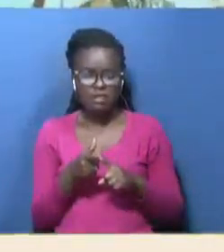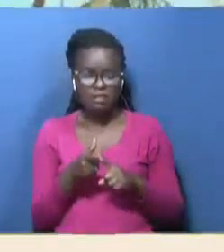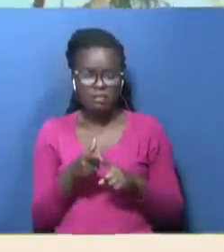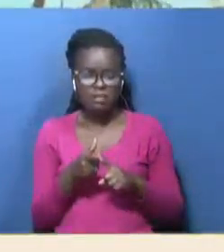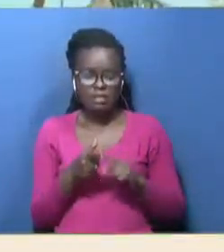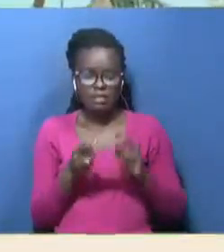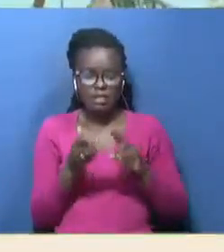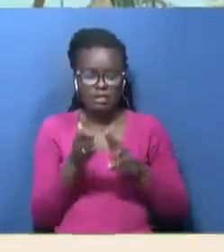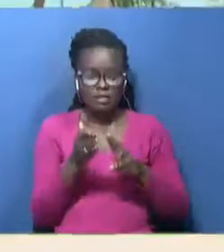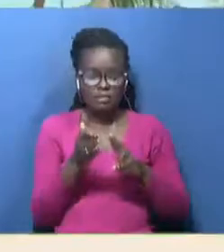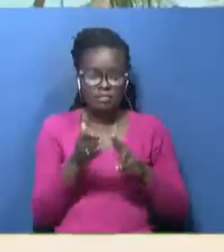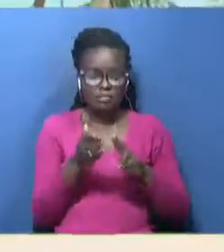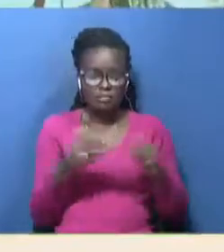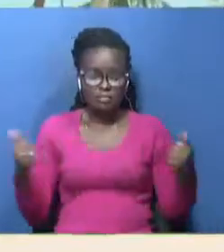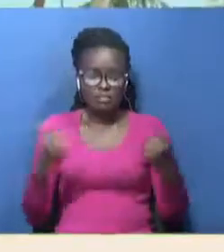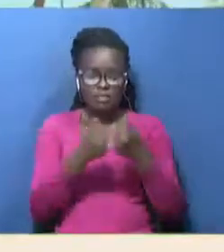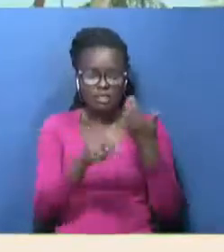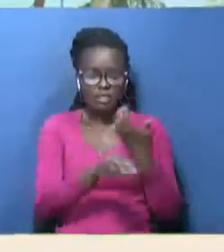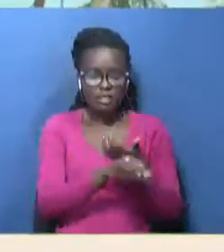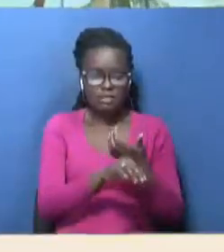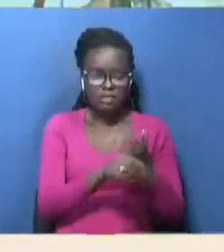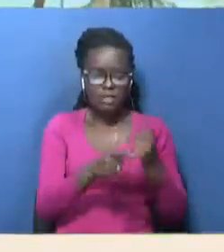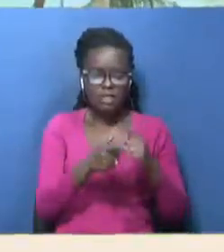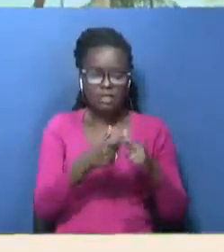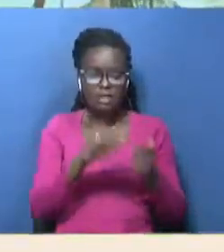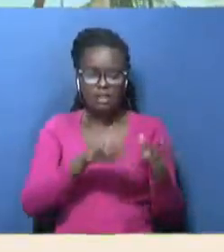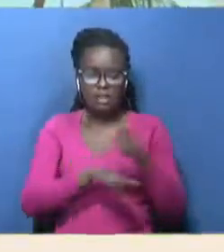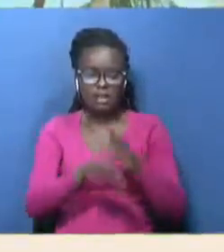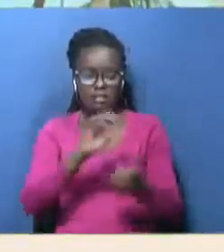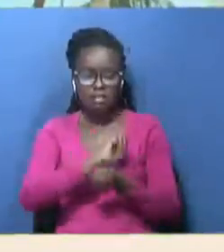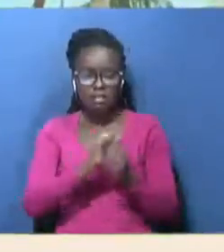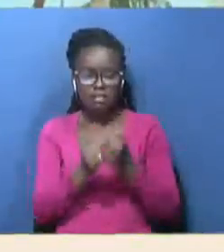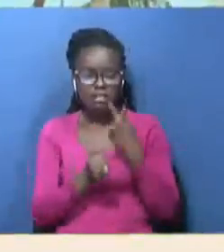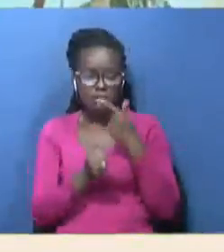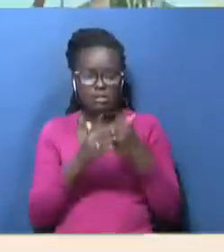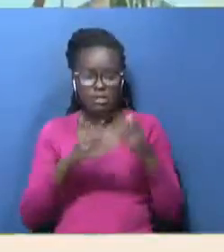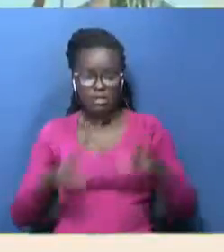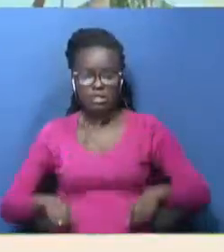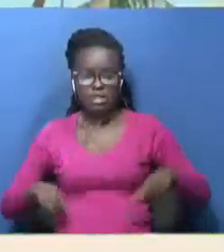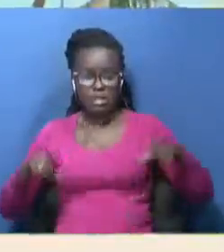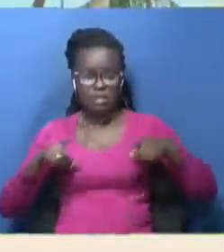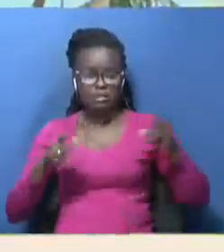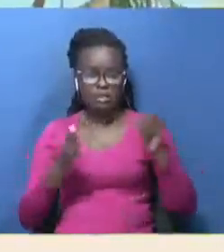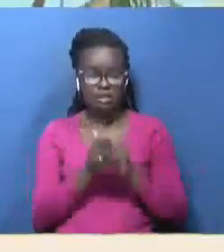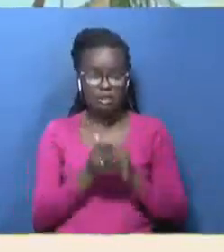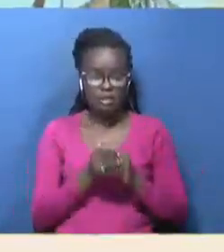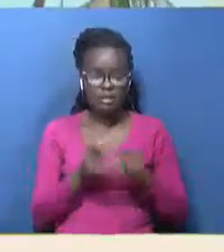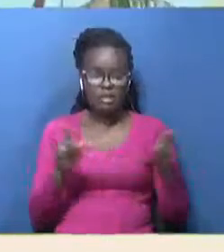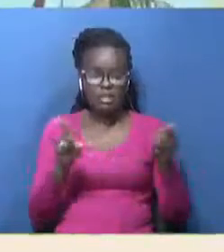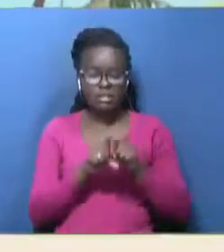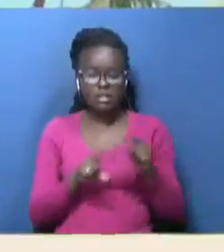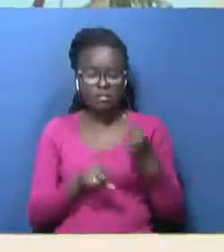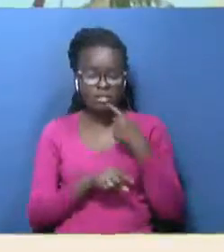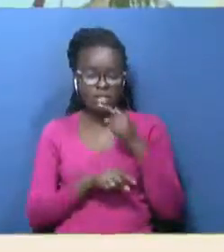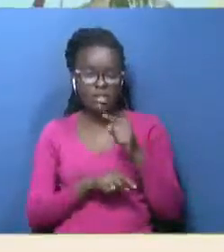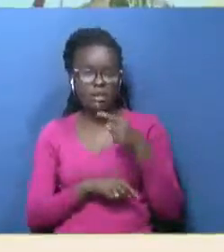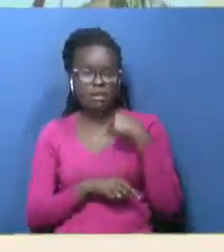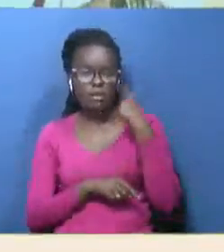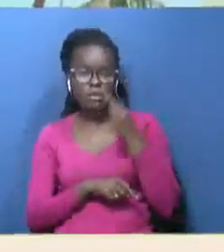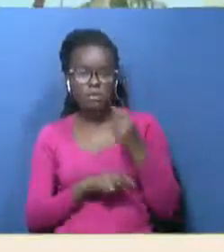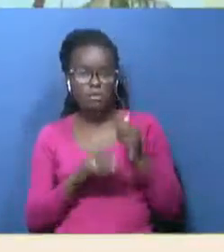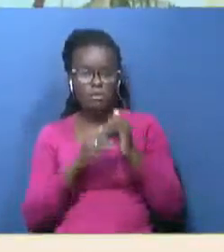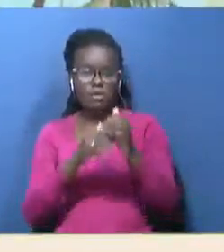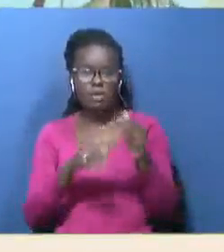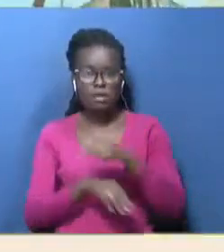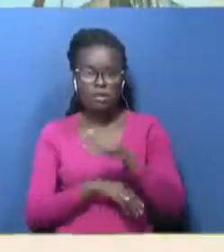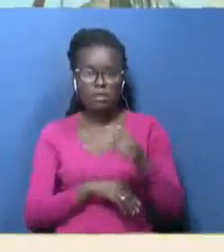ihiga-inĩ, mũkanye ũgacenjia nĩgetha yambĩrĩrie maica mangĩ merũ. Ũguo noguo tũrera arĩa makoretwo magĩtũtongoria, na